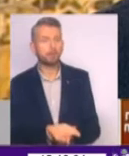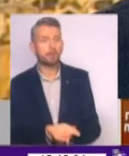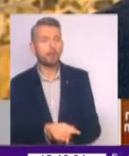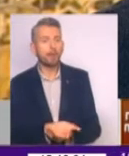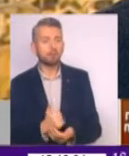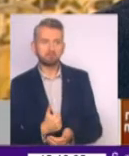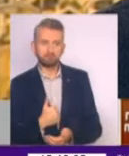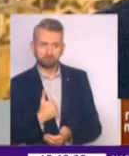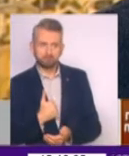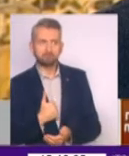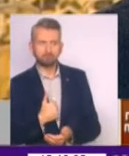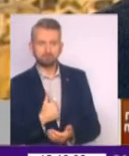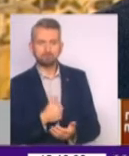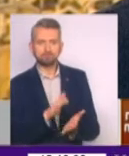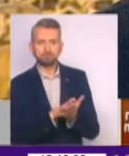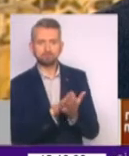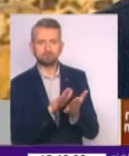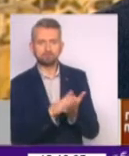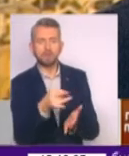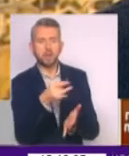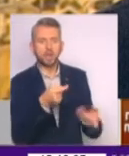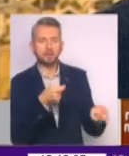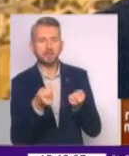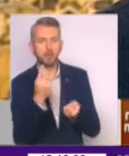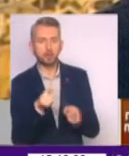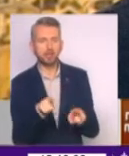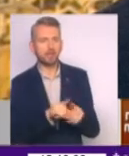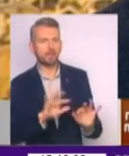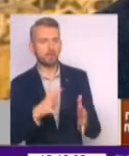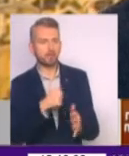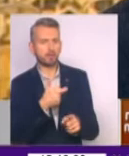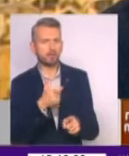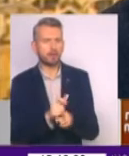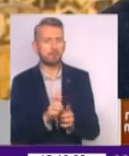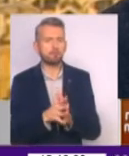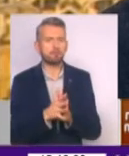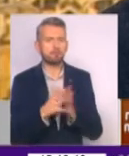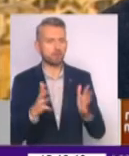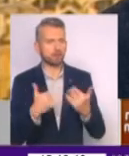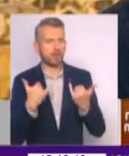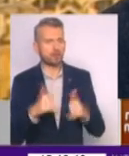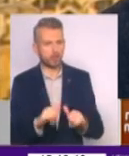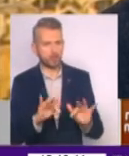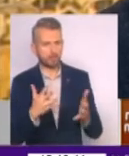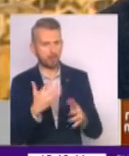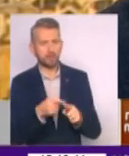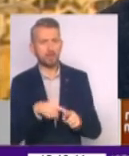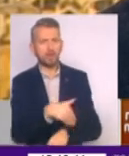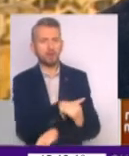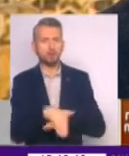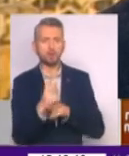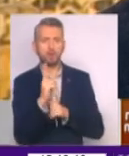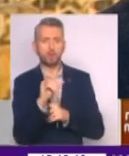адміністрації треба сказати, що один з випадків таких, ну, найбільш вражаючих – це вулиця